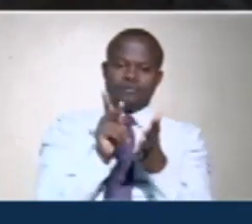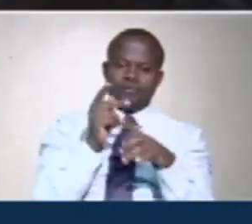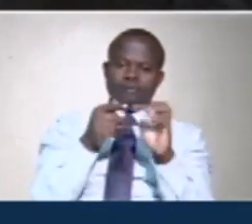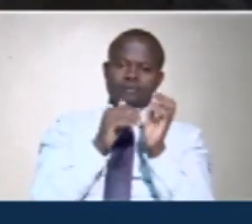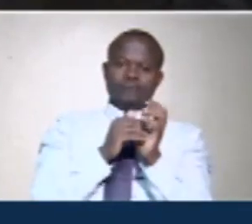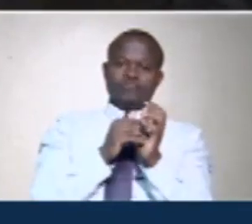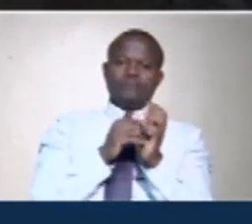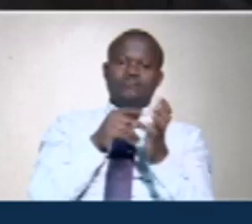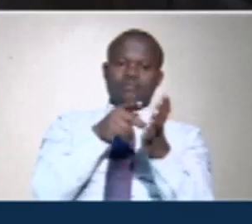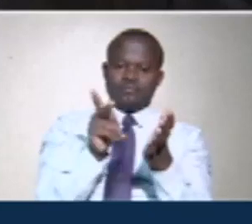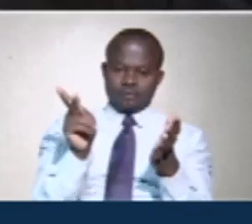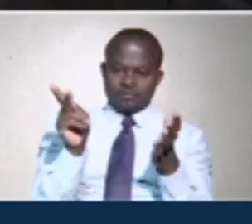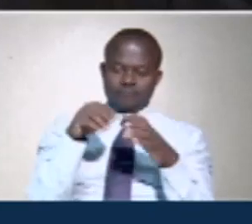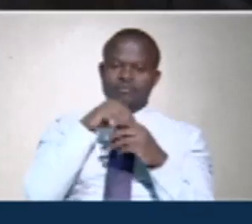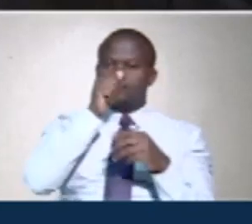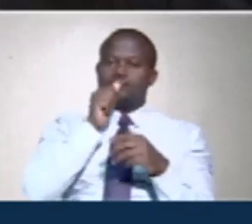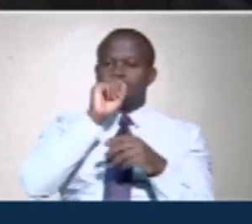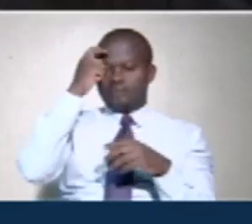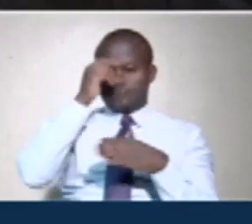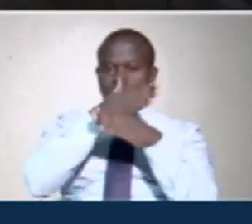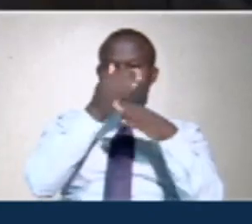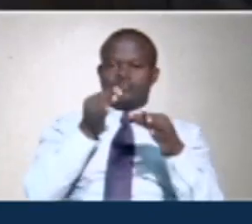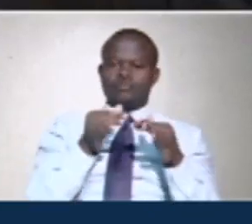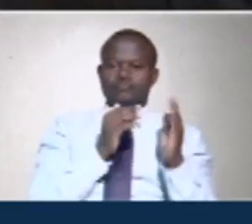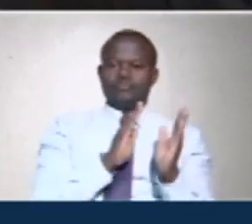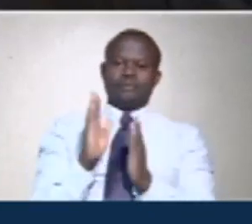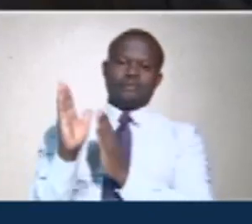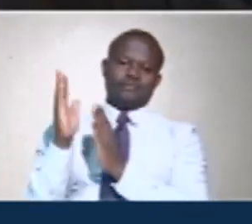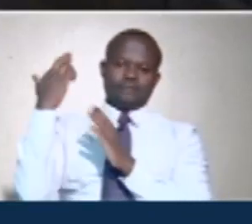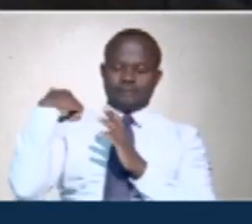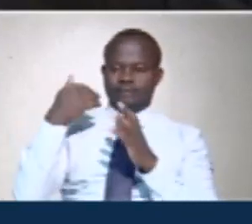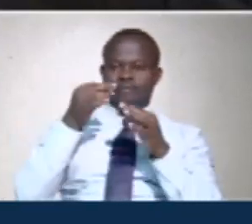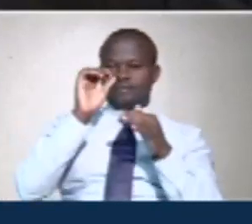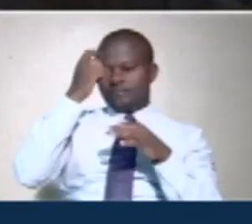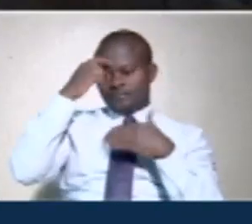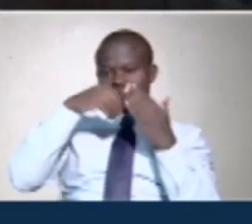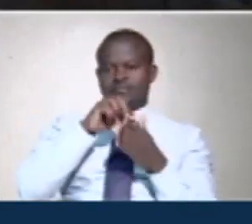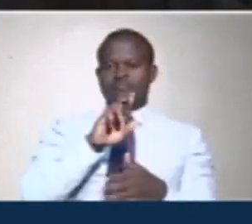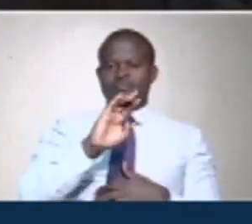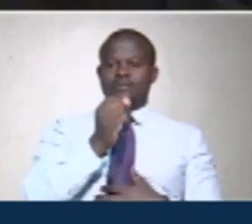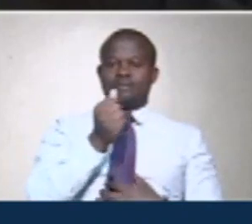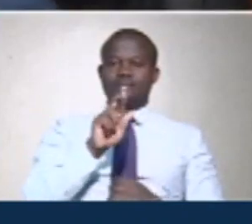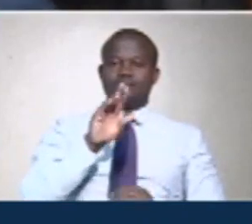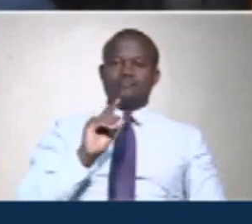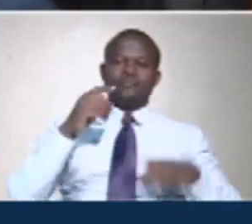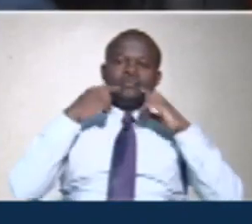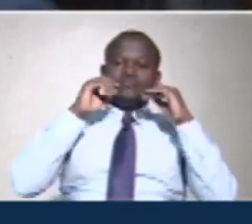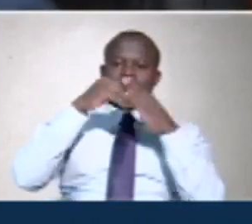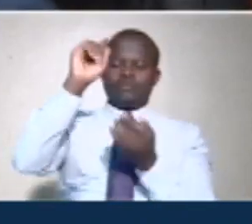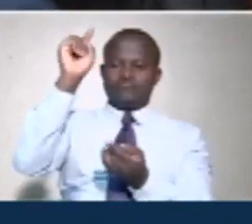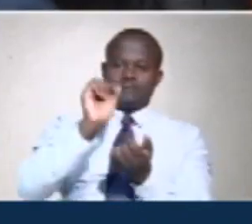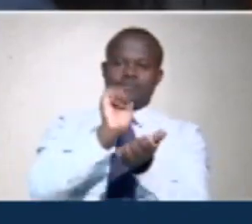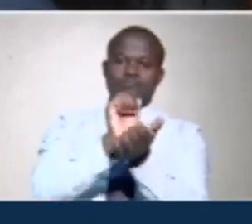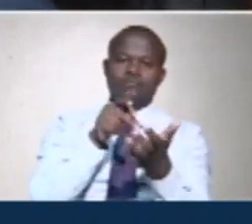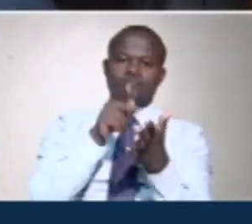kare na wa butangi umunyamabanga wa leta muri minisiteri y'imari n'igenamigambi ushinzwe imari ya leta Richard Tusabe avuga ko kugabanya ibihano